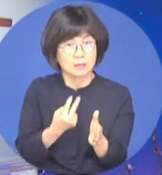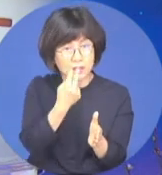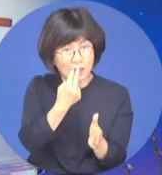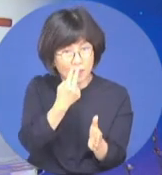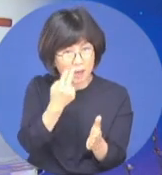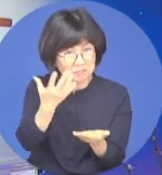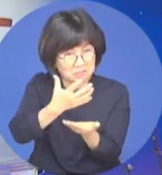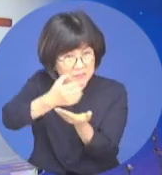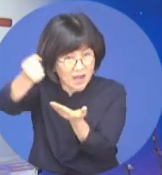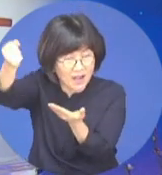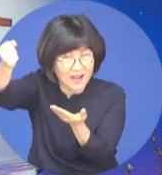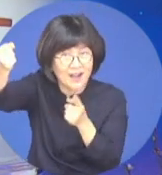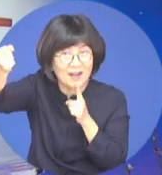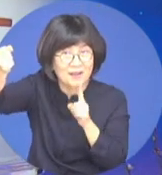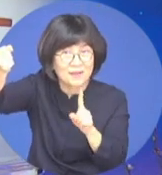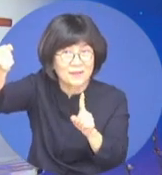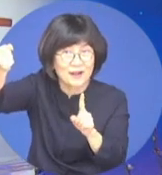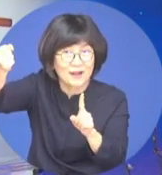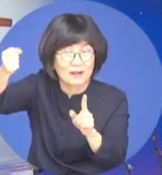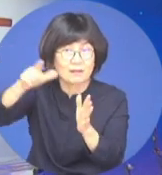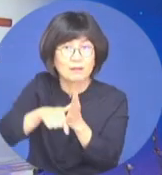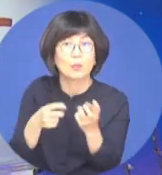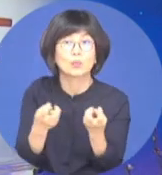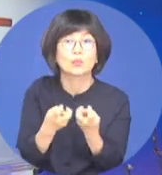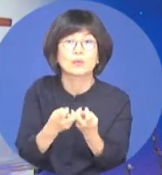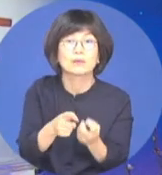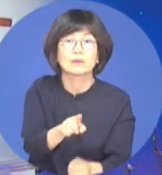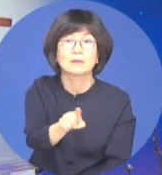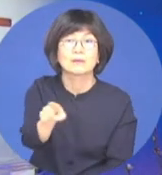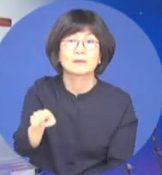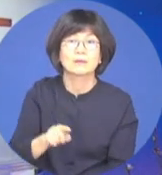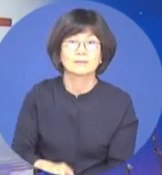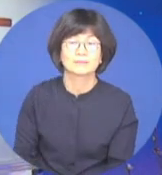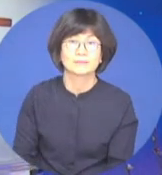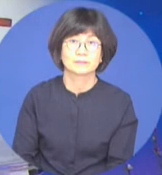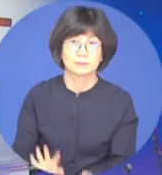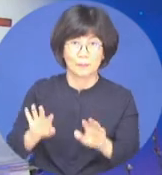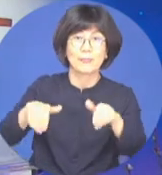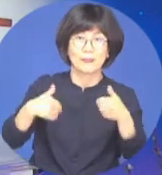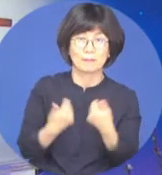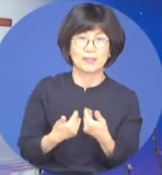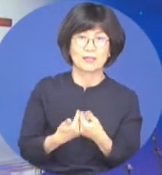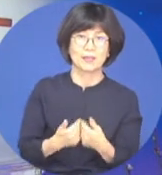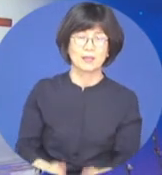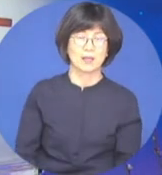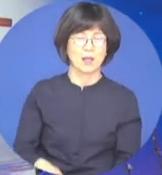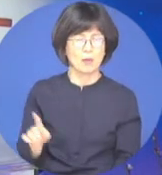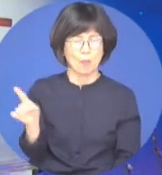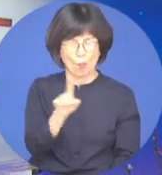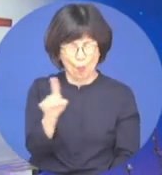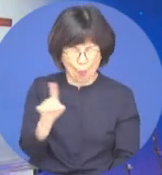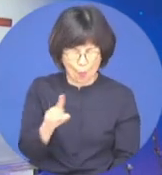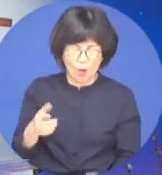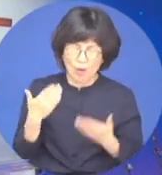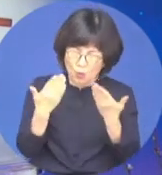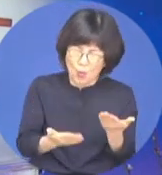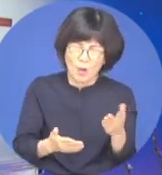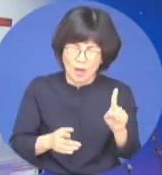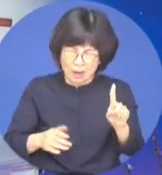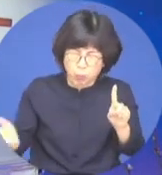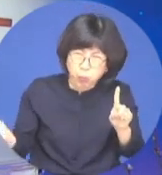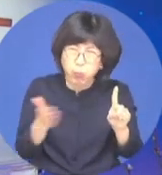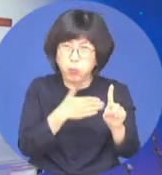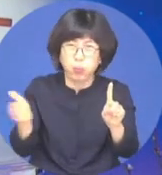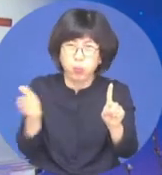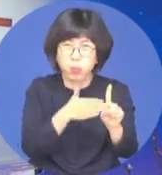가져간다. 그러면 어떻게 하겠습니까? 반대로 여러분 예? 아무것도 없을지라도 살아계신